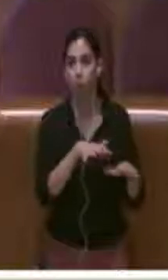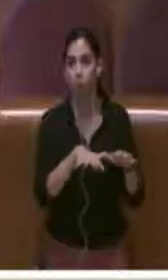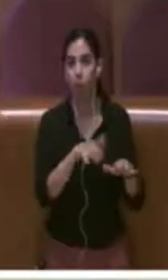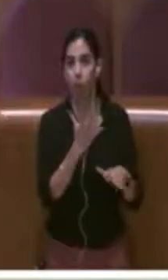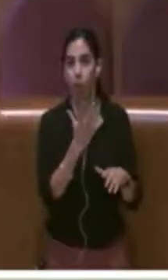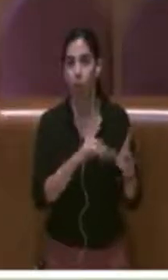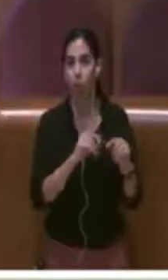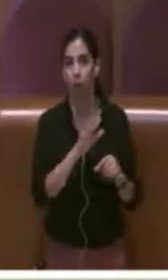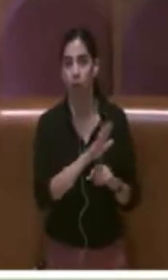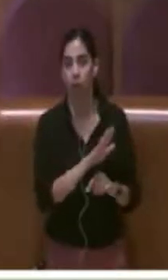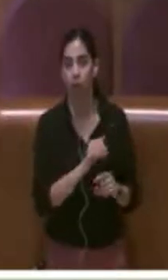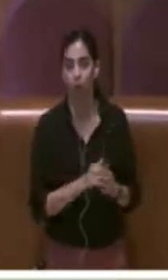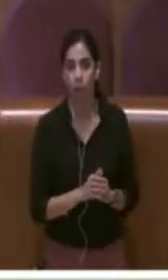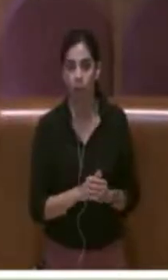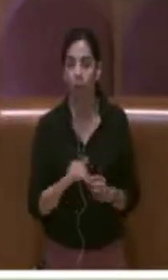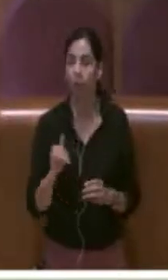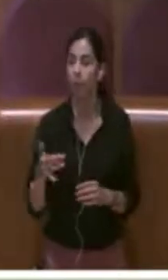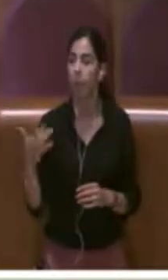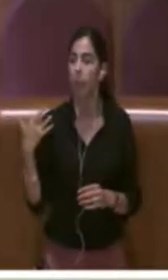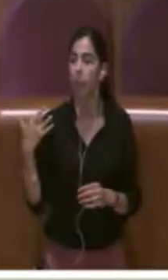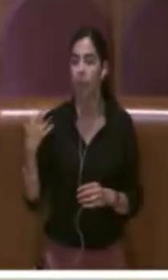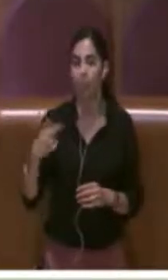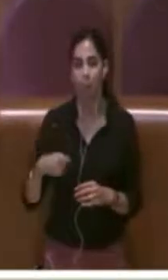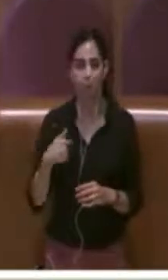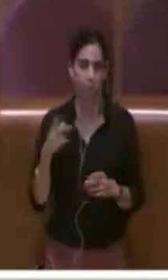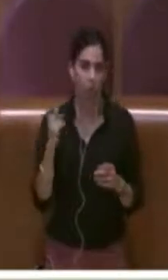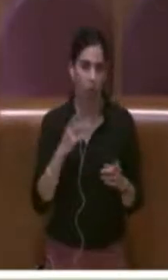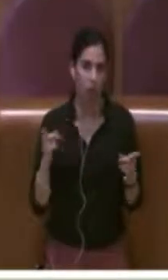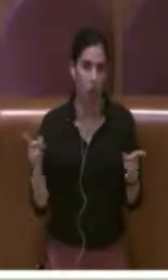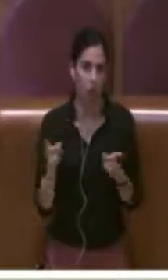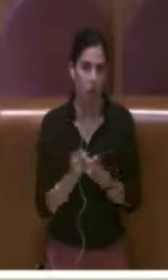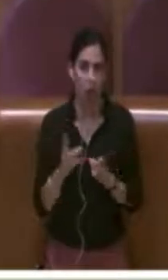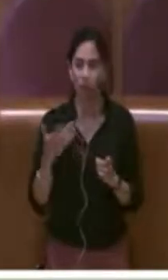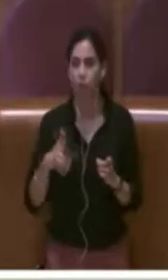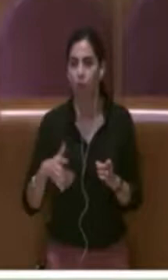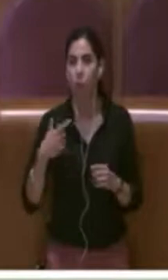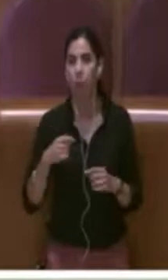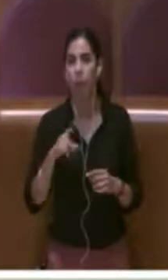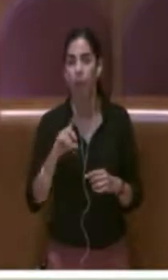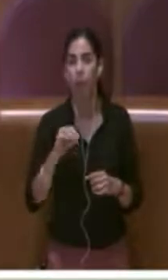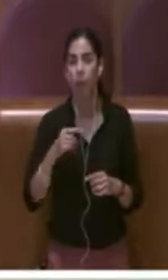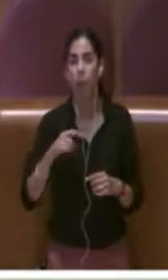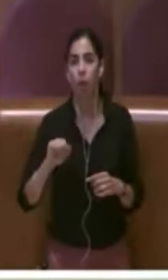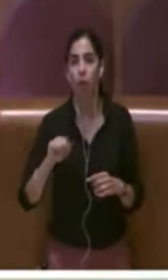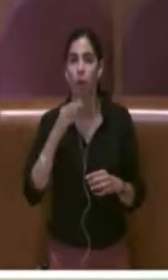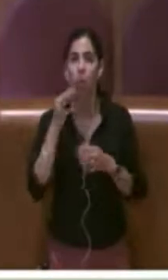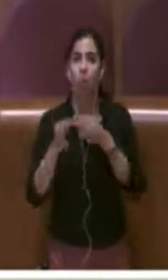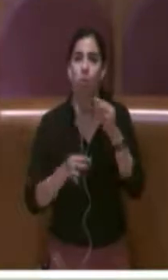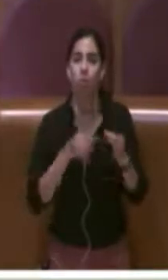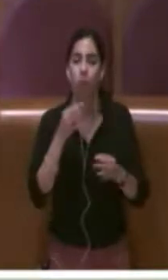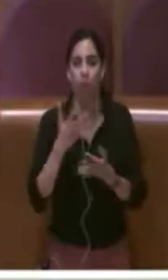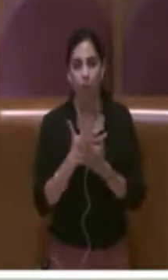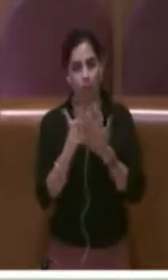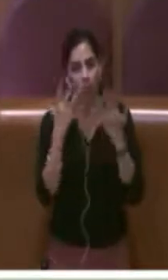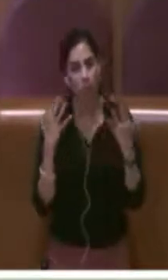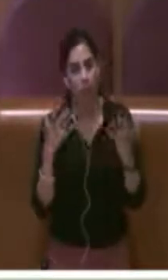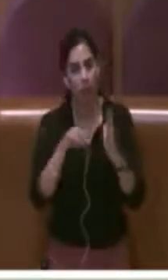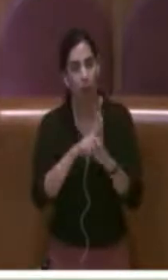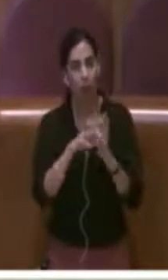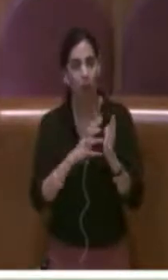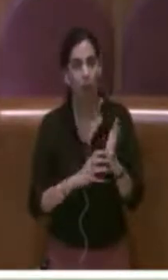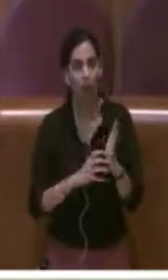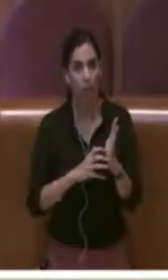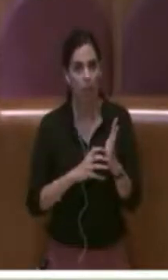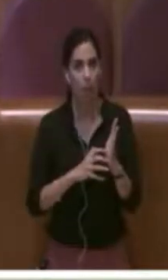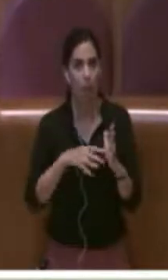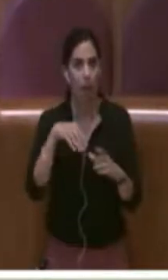sì grazie presidente molto meno anche perché la presidente zotto ha fatto ha spiegato molto bene la ratio di questa di questa delibera e